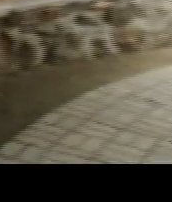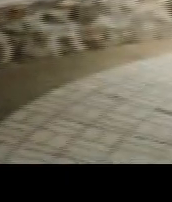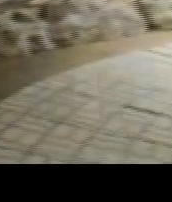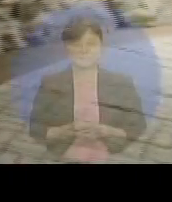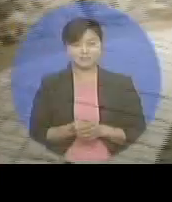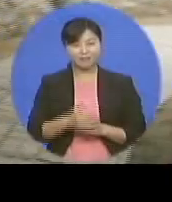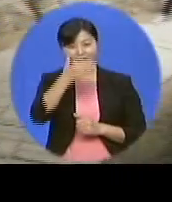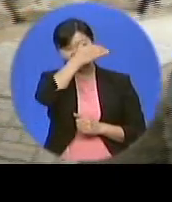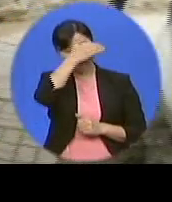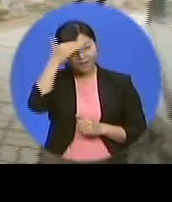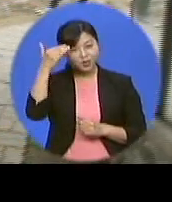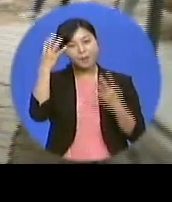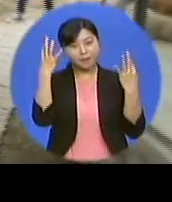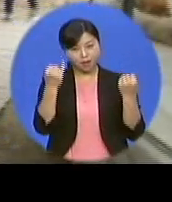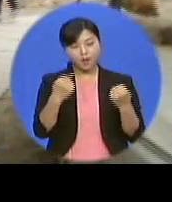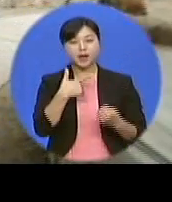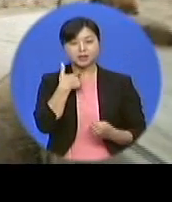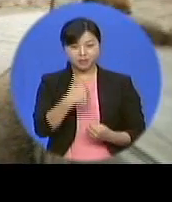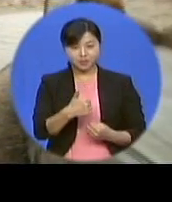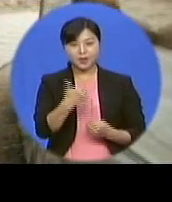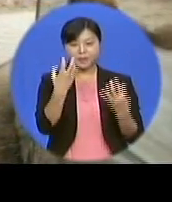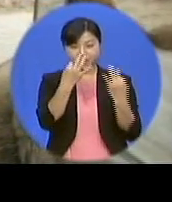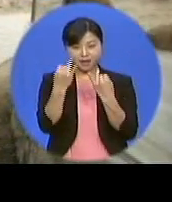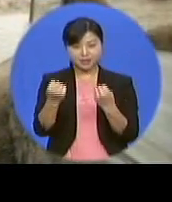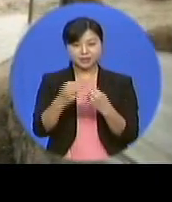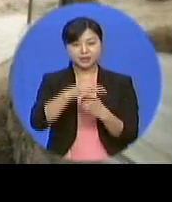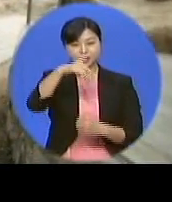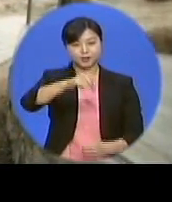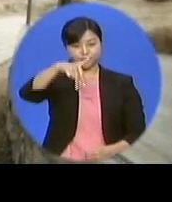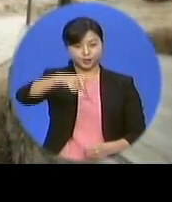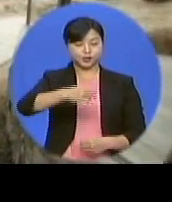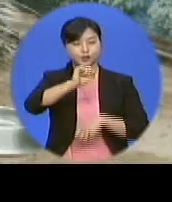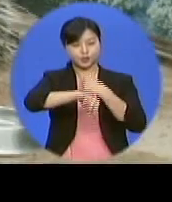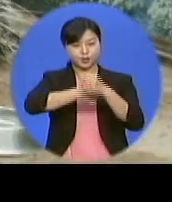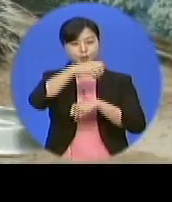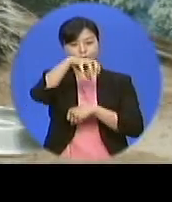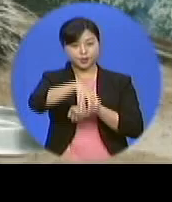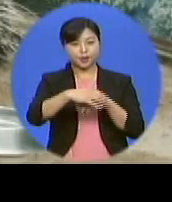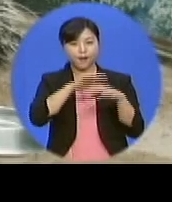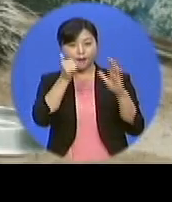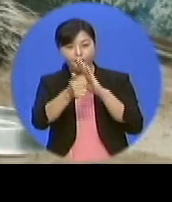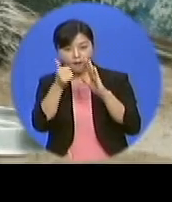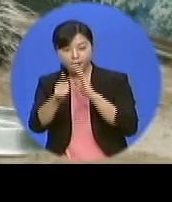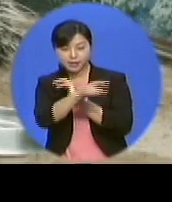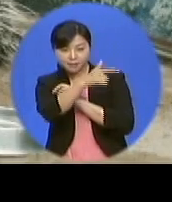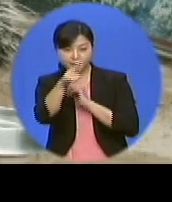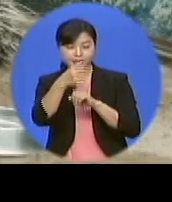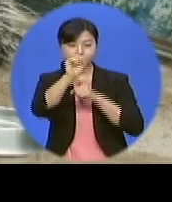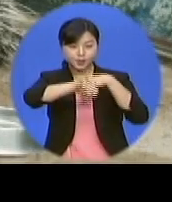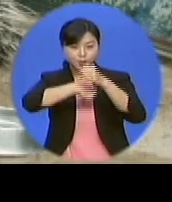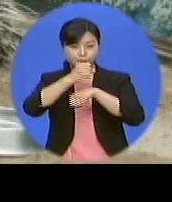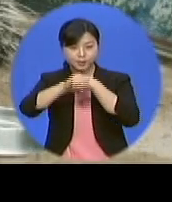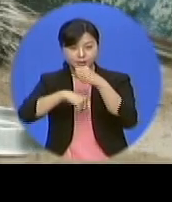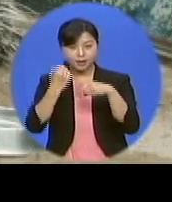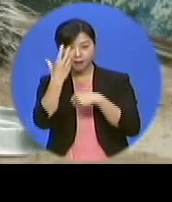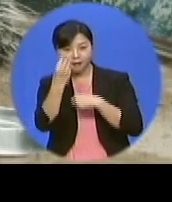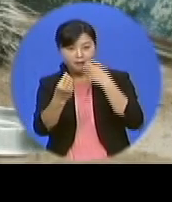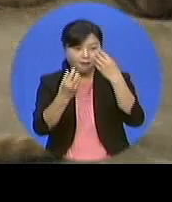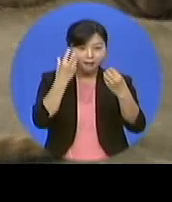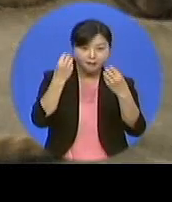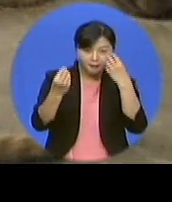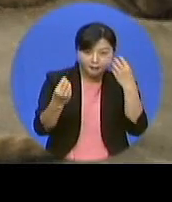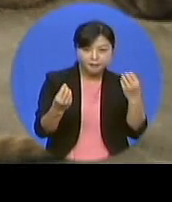안녕. 구경할 것도 경험할 것도 정말 많은 주주 동물원. 가는 곳마다 다양한 동물들이 시선을 끄는